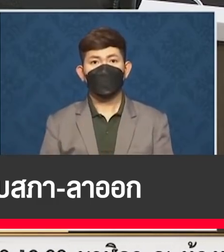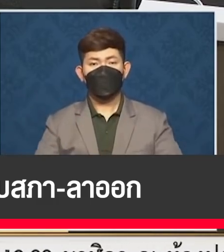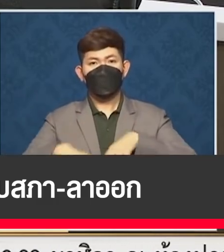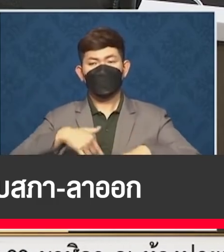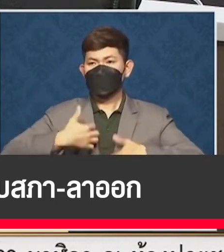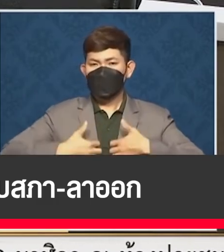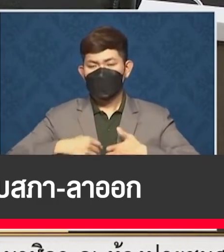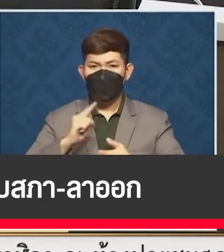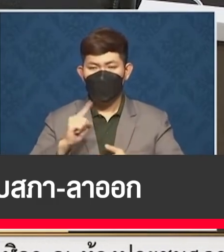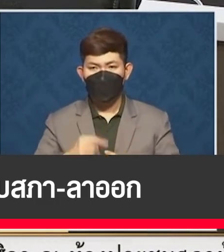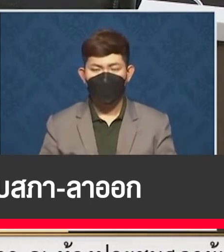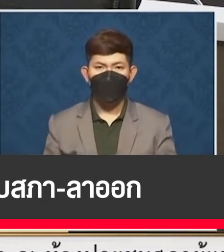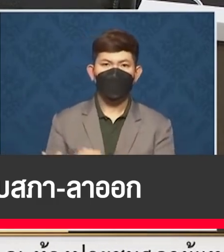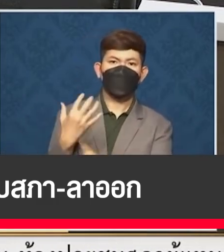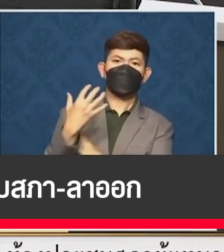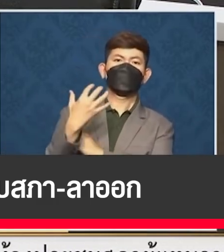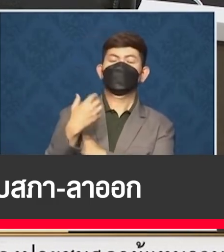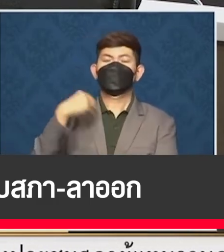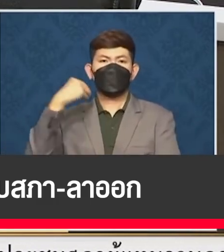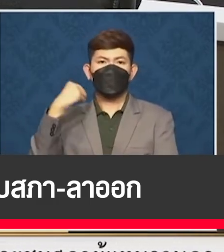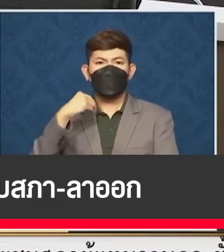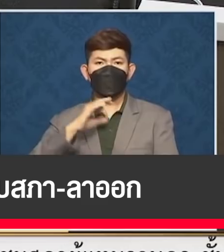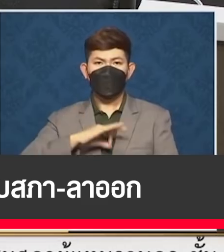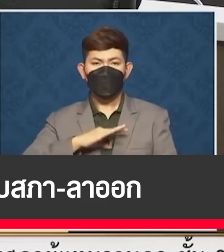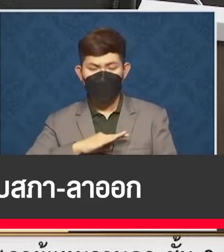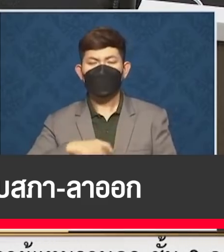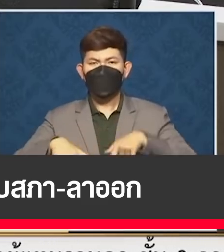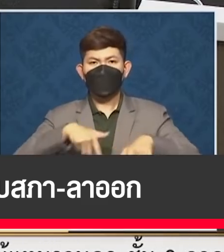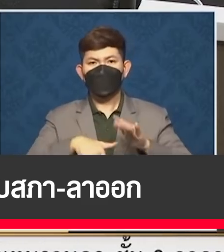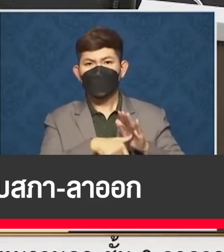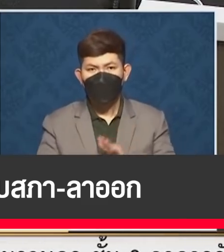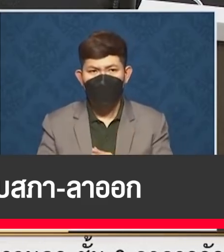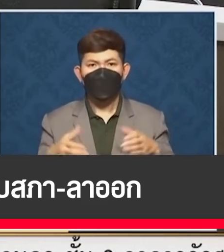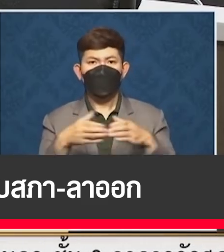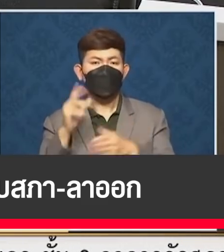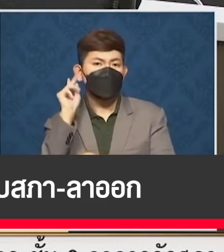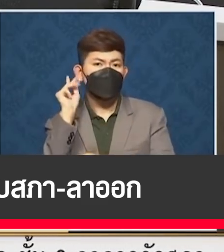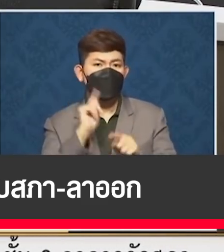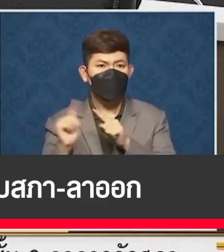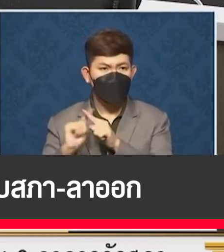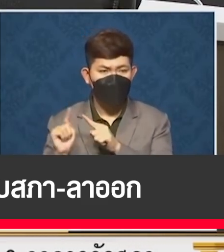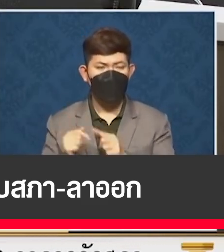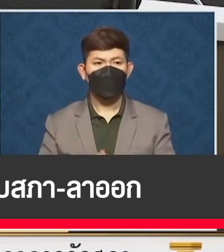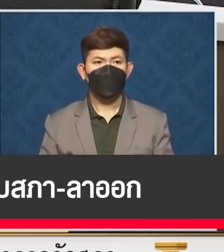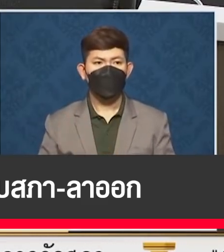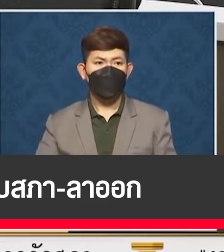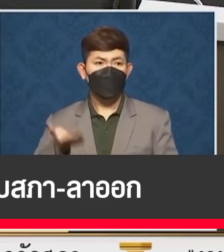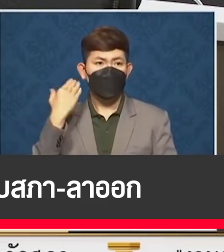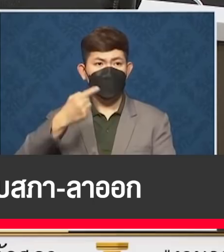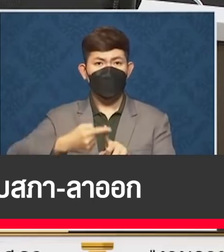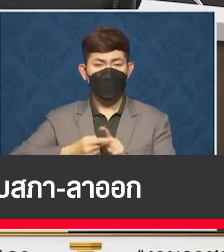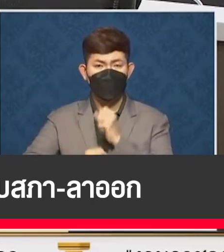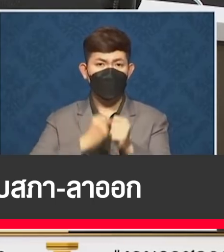อนของประชาชนในพื้นที่เพื่อเสนอไปยังหน่วยงานที่เกี่ยวข้องแก้ไขปัญหาโดยนางอมรรัตน์โชคประมิตรกุลส.ส.บัญชี